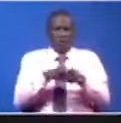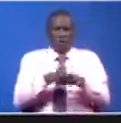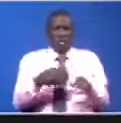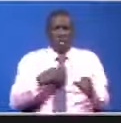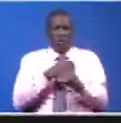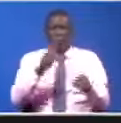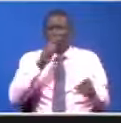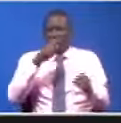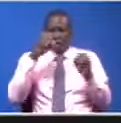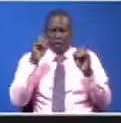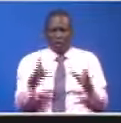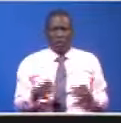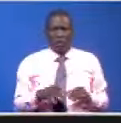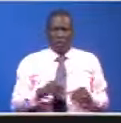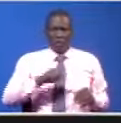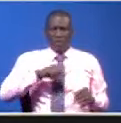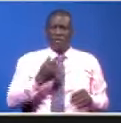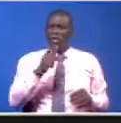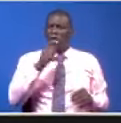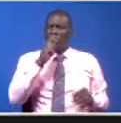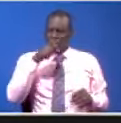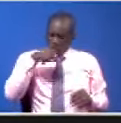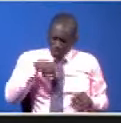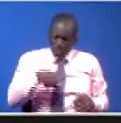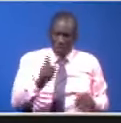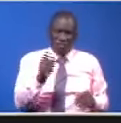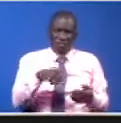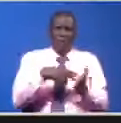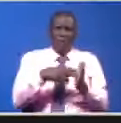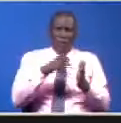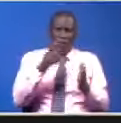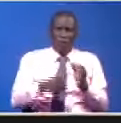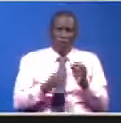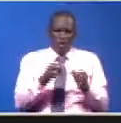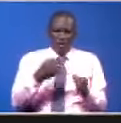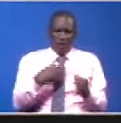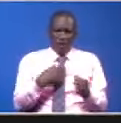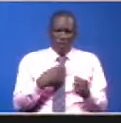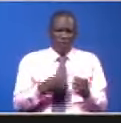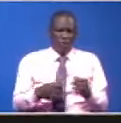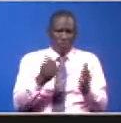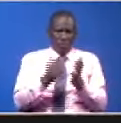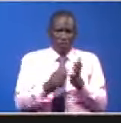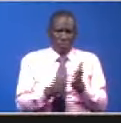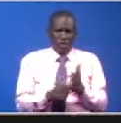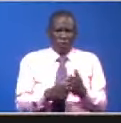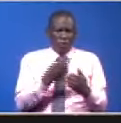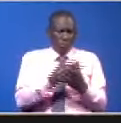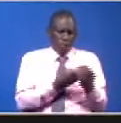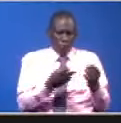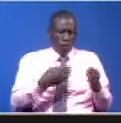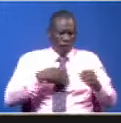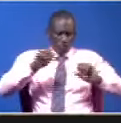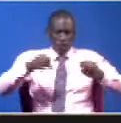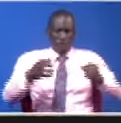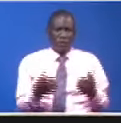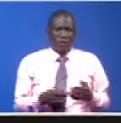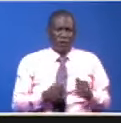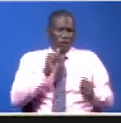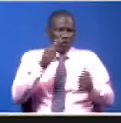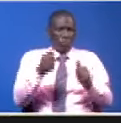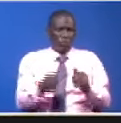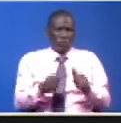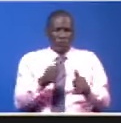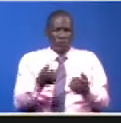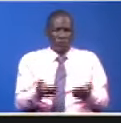vile hauna refa. You are self-refereeing, meaning if I have a contest, both of you have to agree.